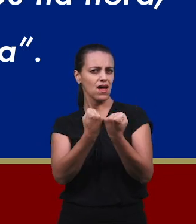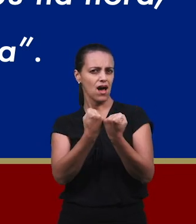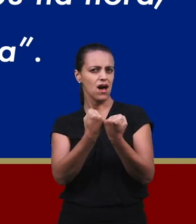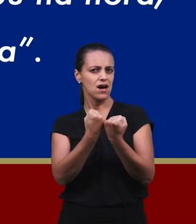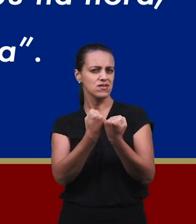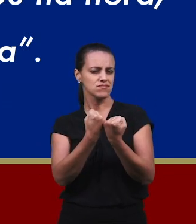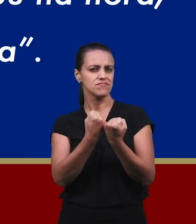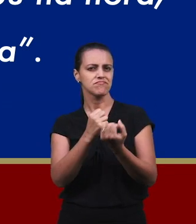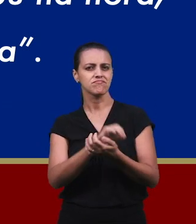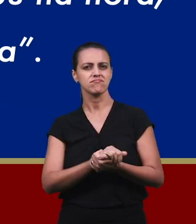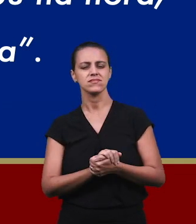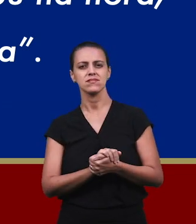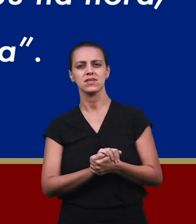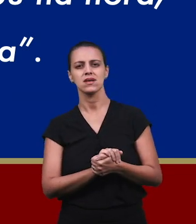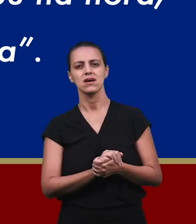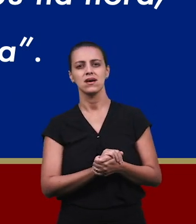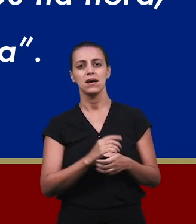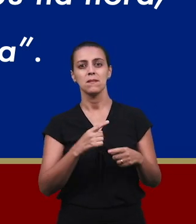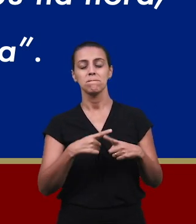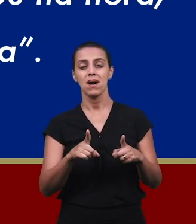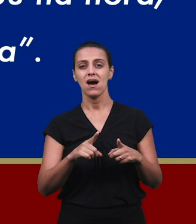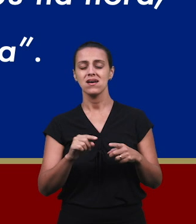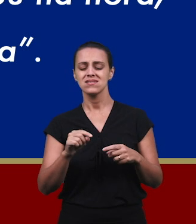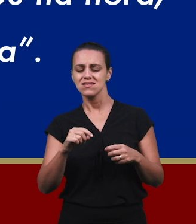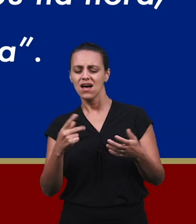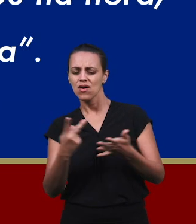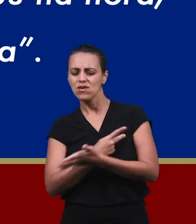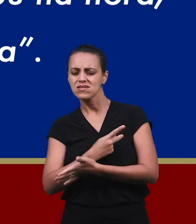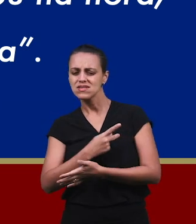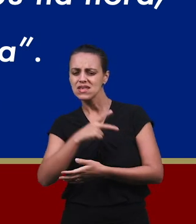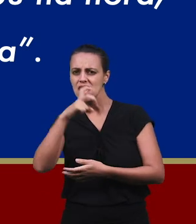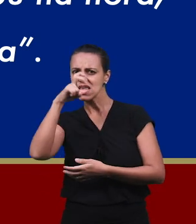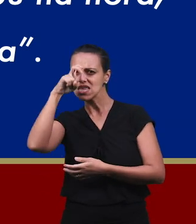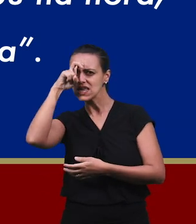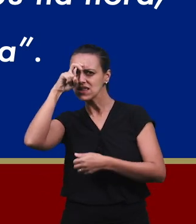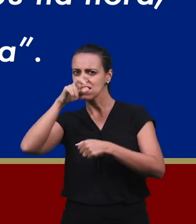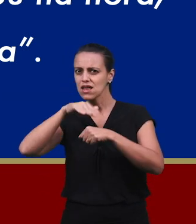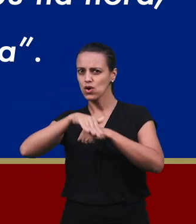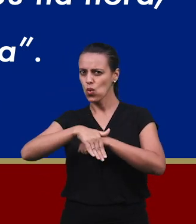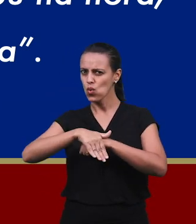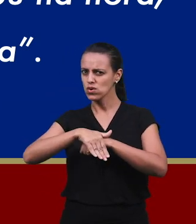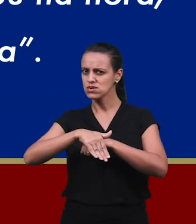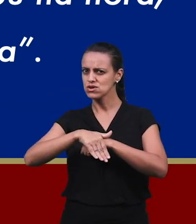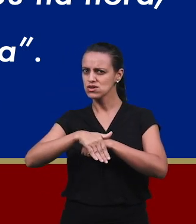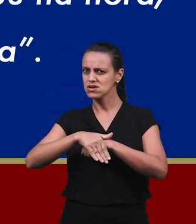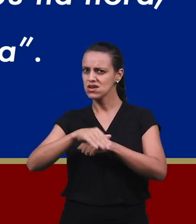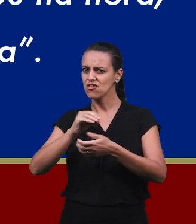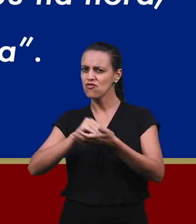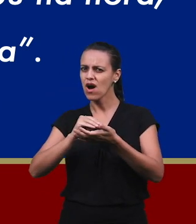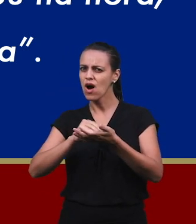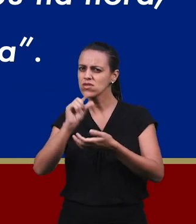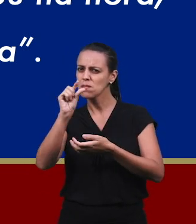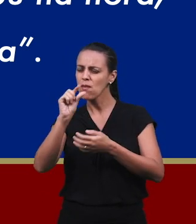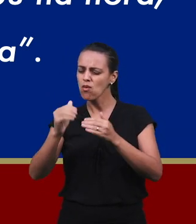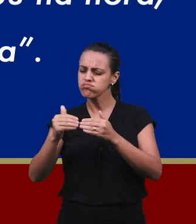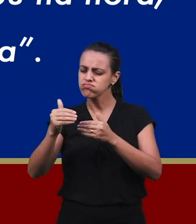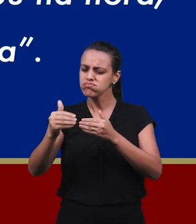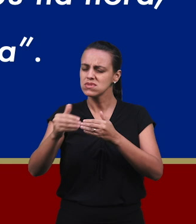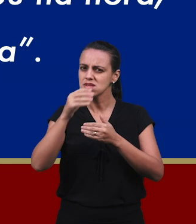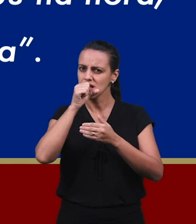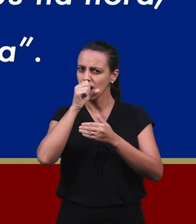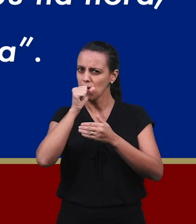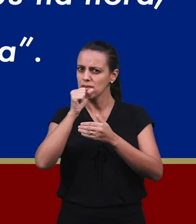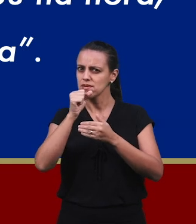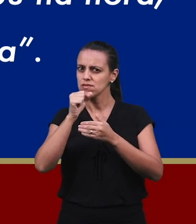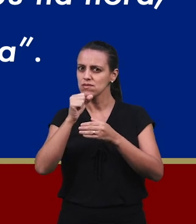un week-end donné. Le jeudi soir, c'est-à-dire à moins de 24 heures de